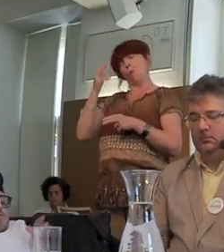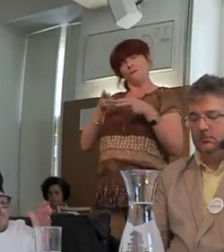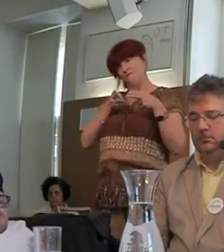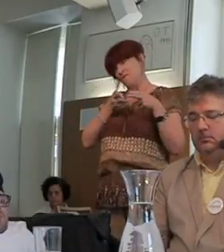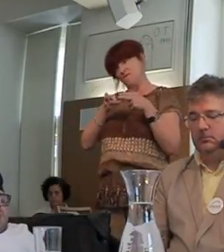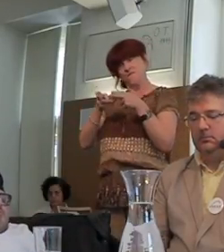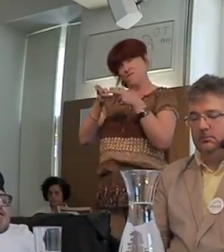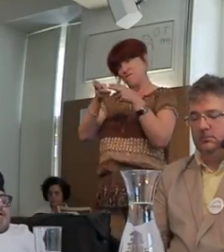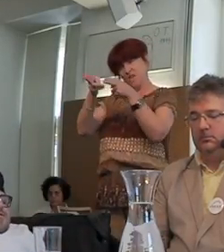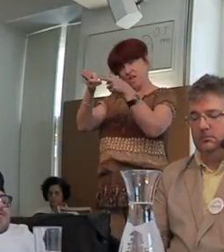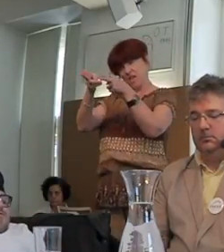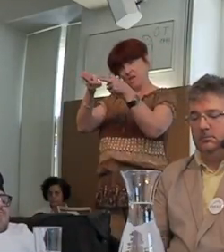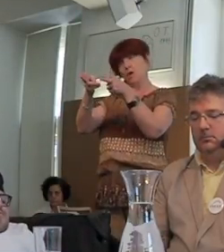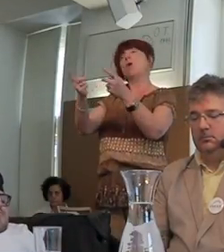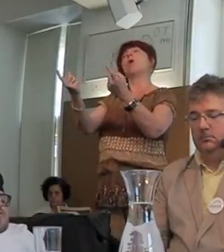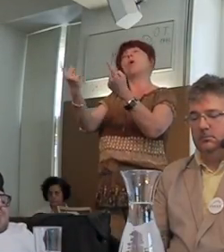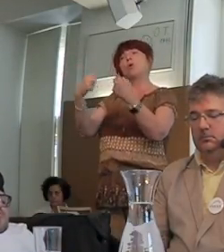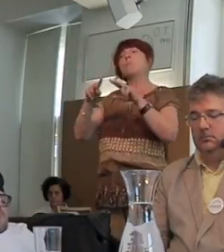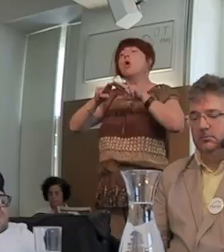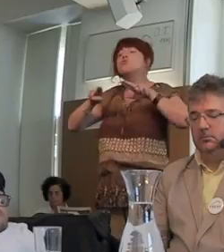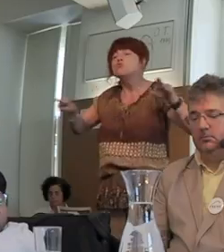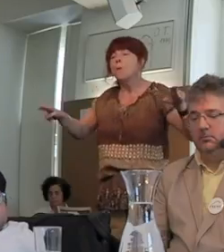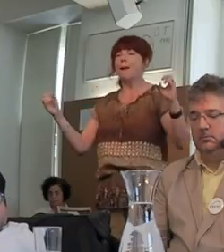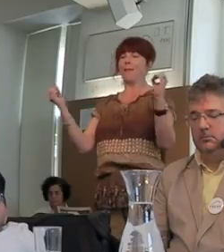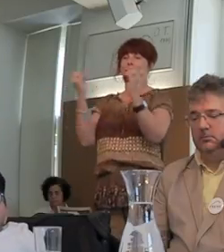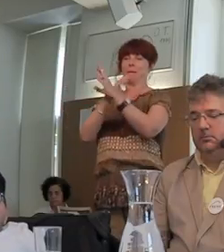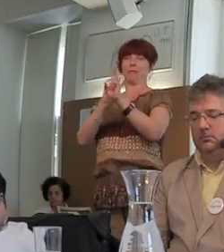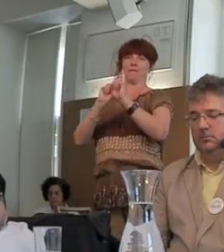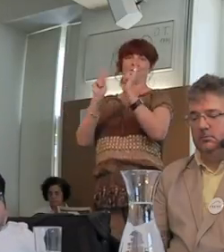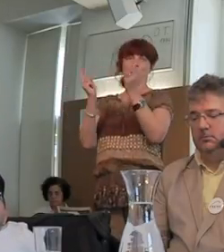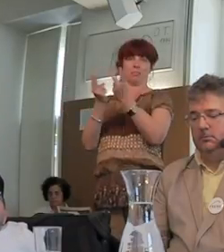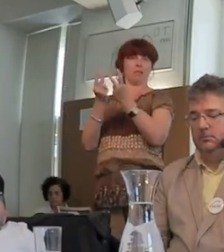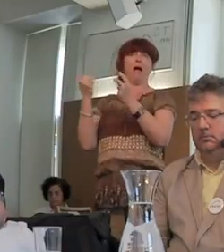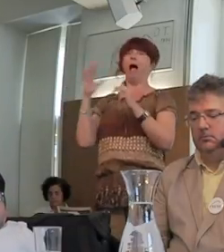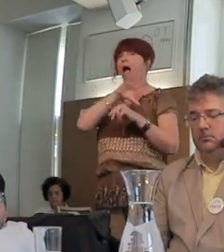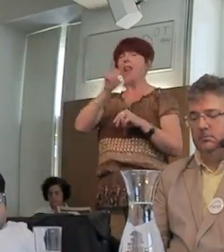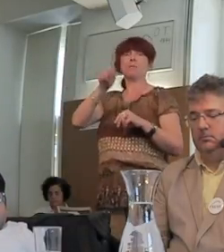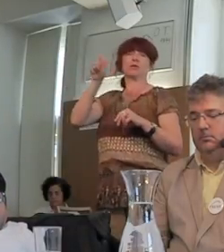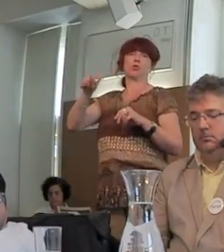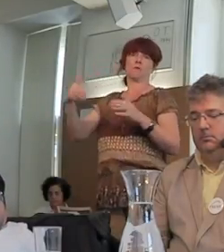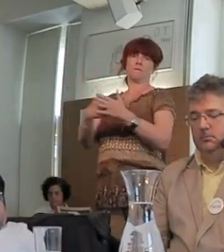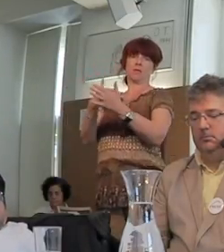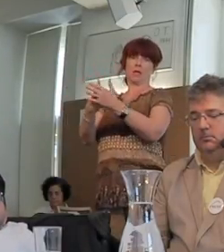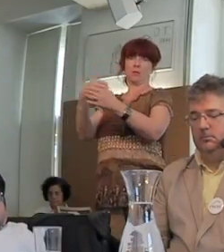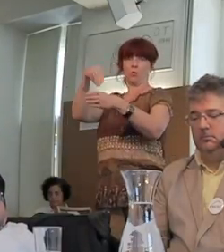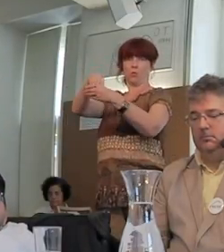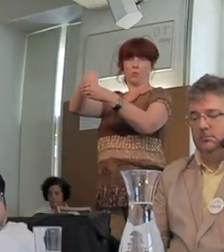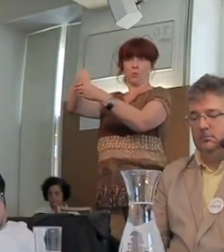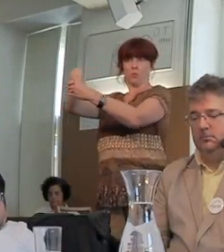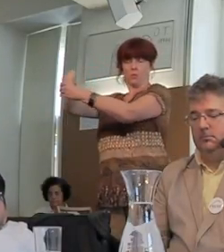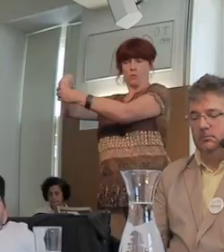eine normale Medienwelt bekommen, wo jeder vertreten ist, geht nur über